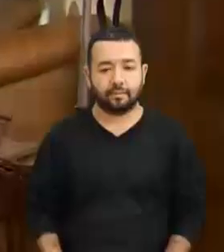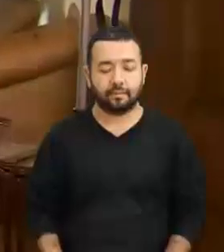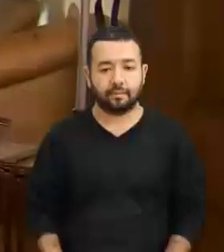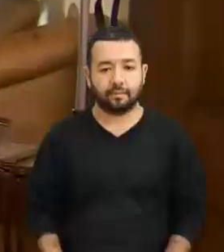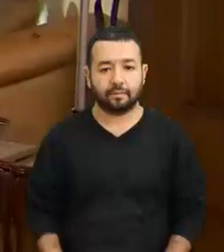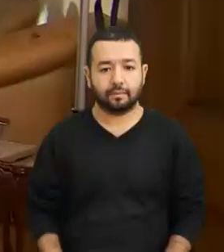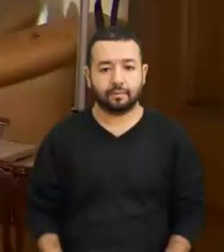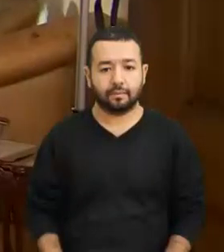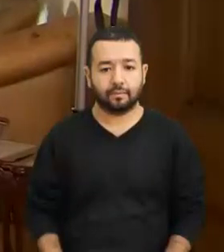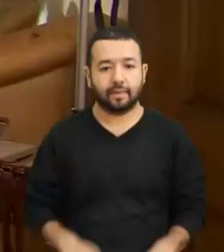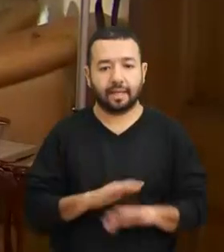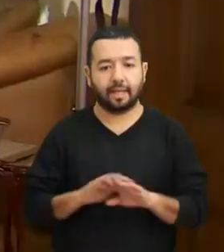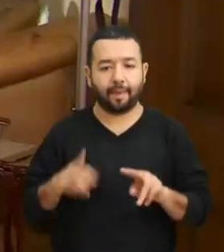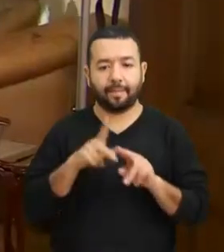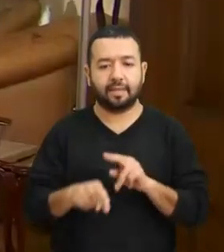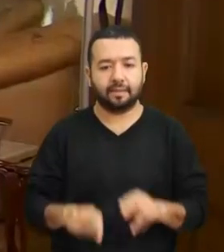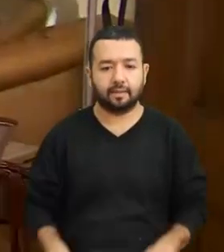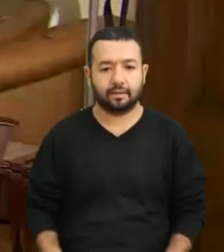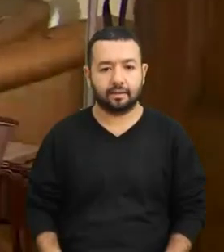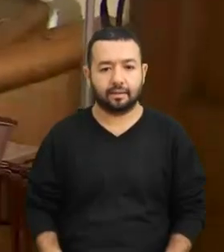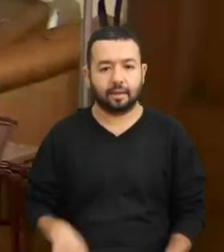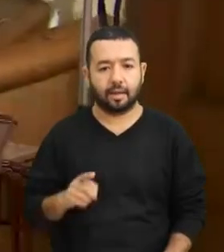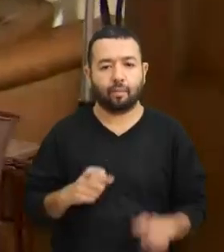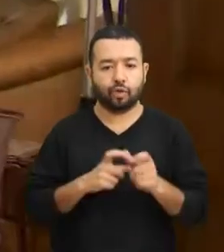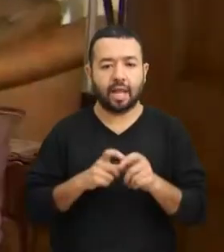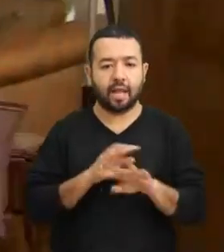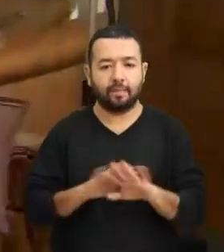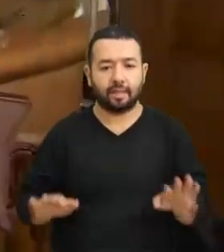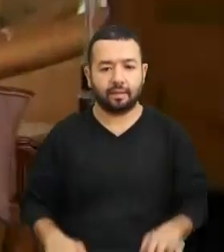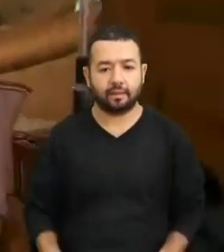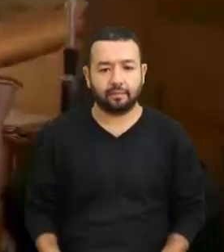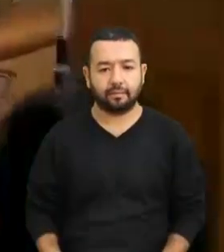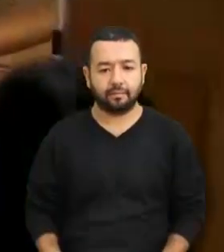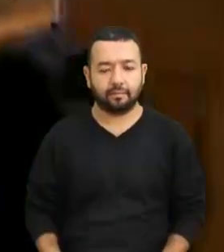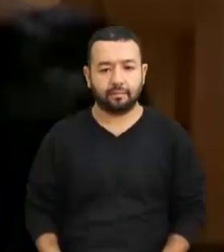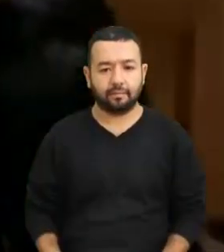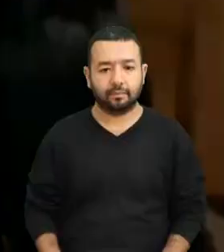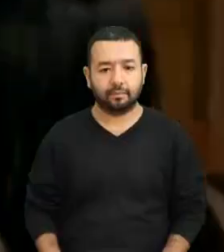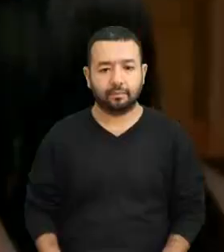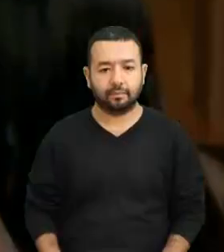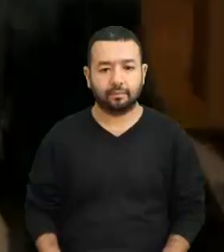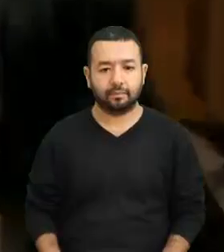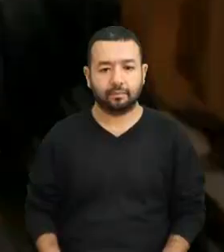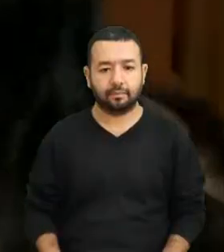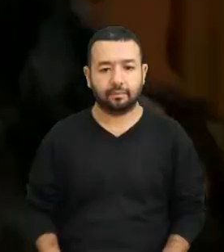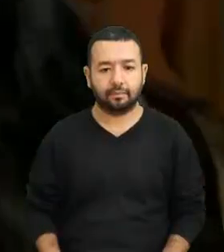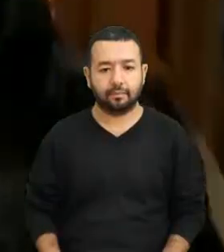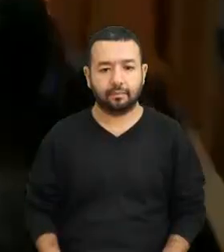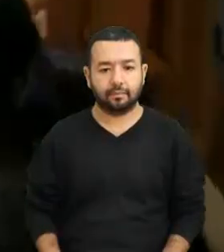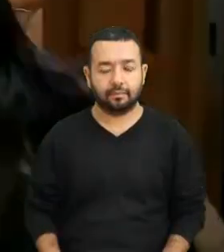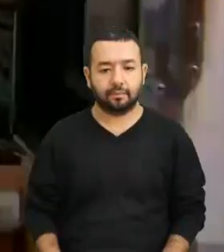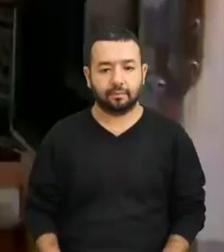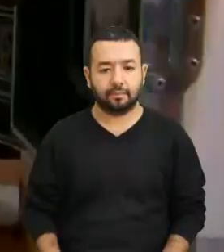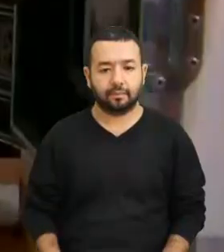koltuğunda. Tamam kestik. Bu sahne biter. Burhan monitörün karşısında asistanıyla kafa